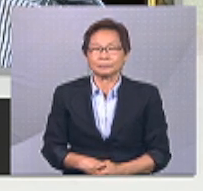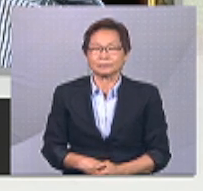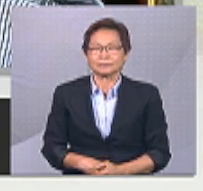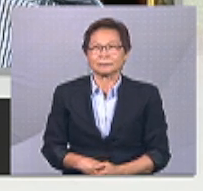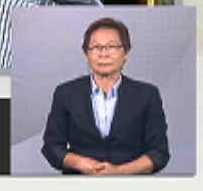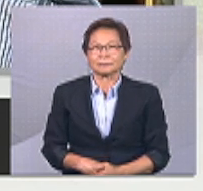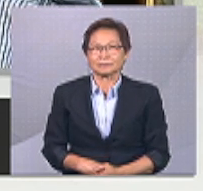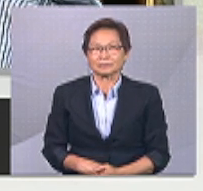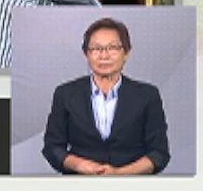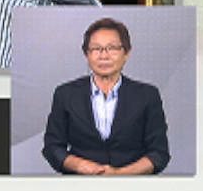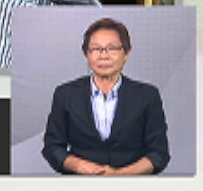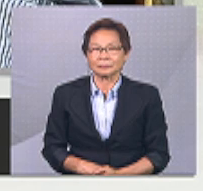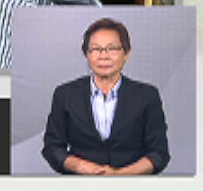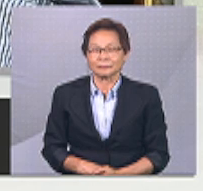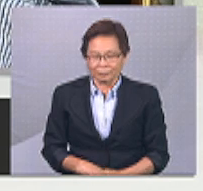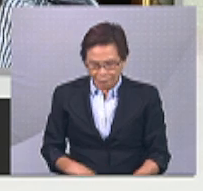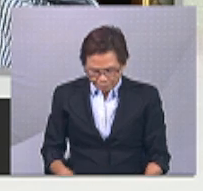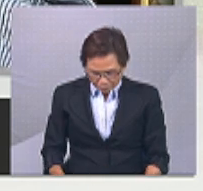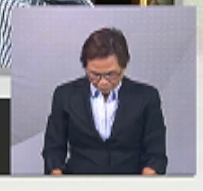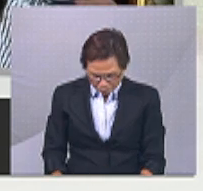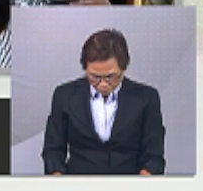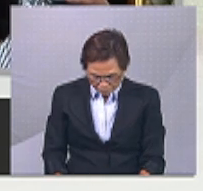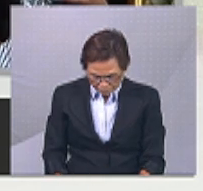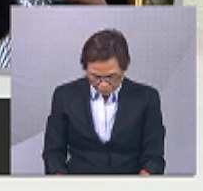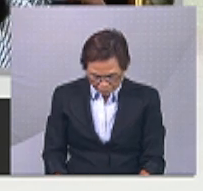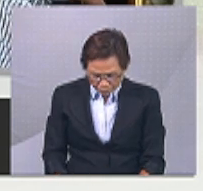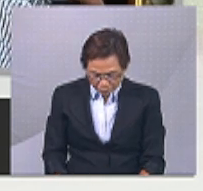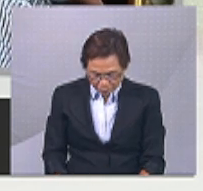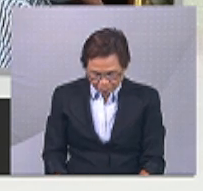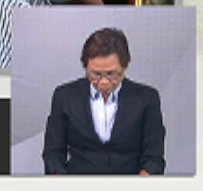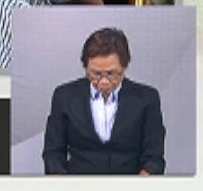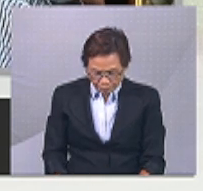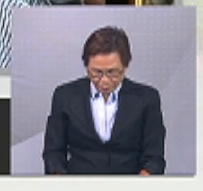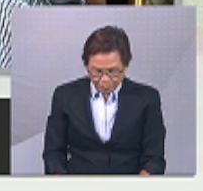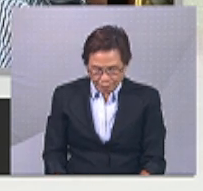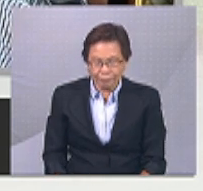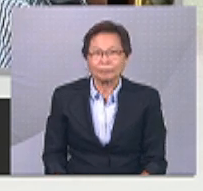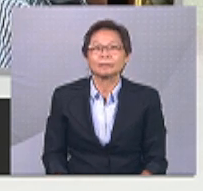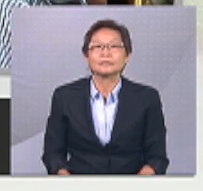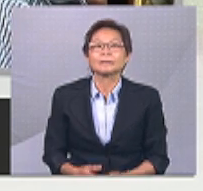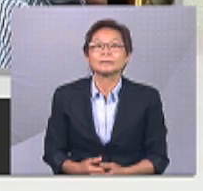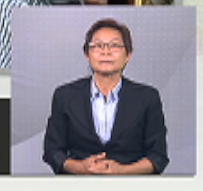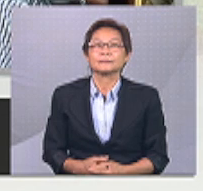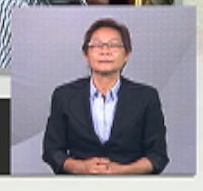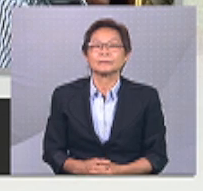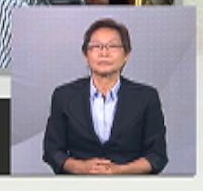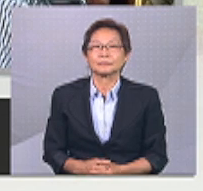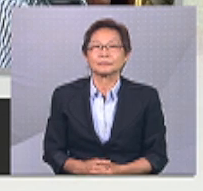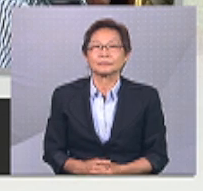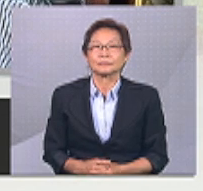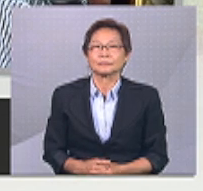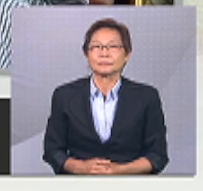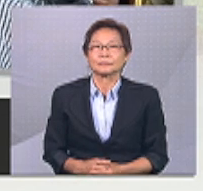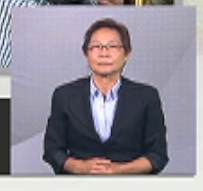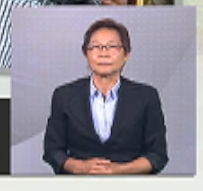online discussion dengan MOH officers online yesterday. Datuk kata apa ni, fokus utama pencegahan dan kawalan jangkitan COVID adalah memanjangkan